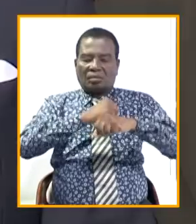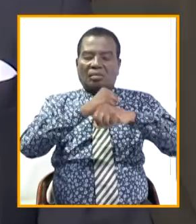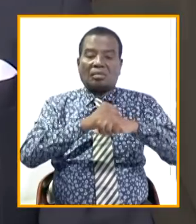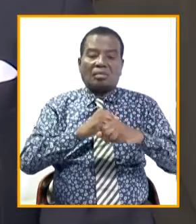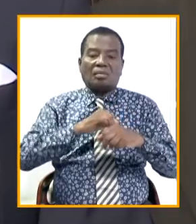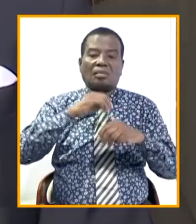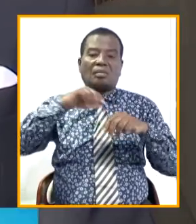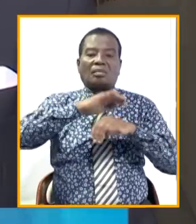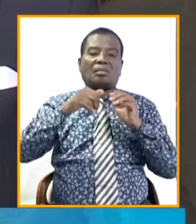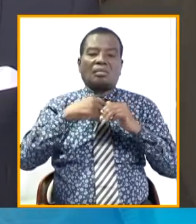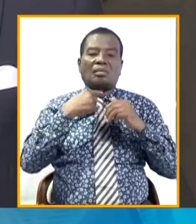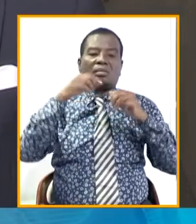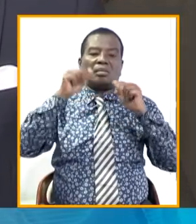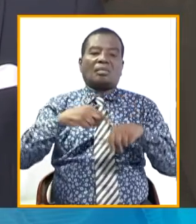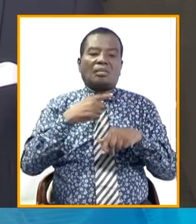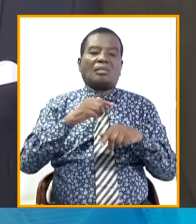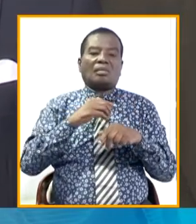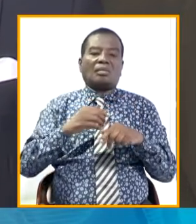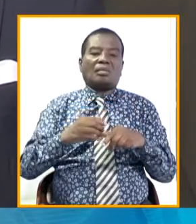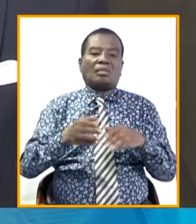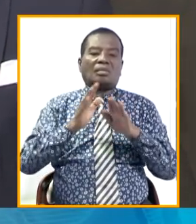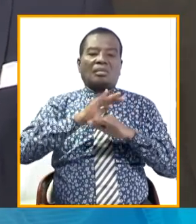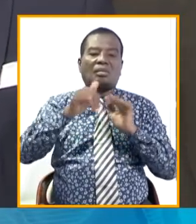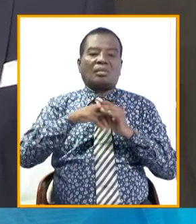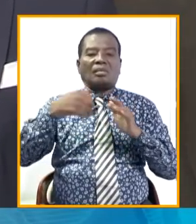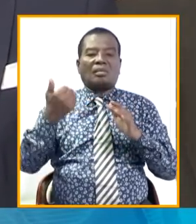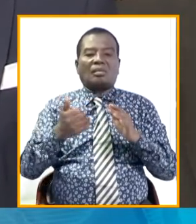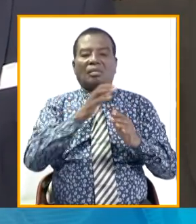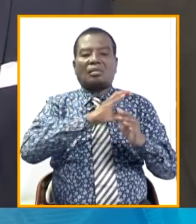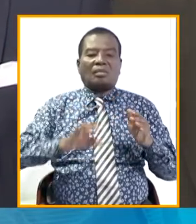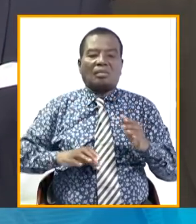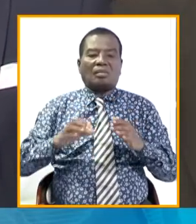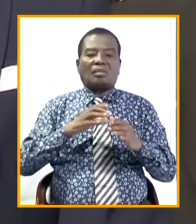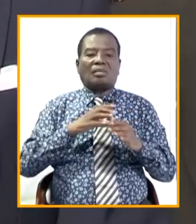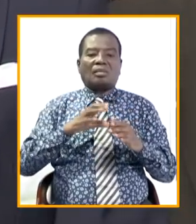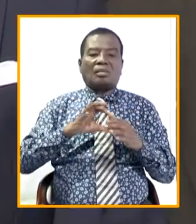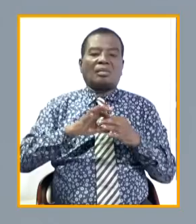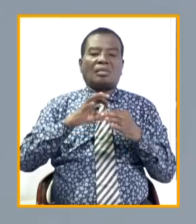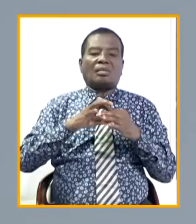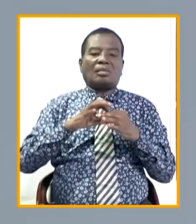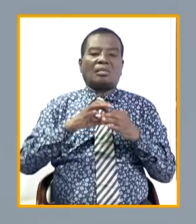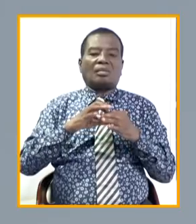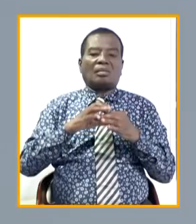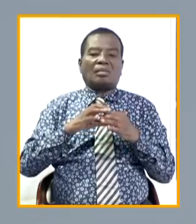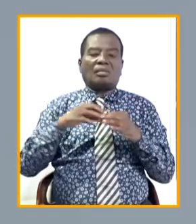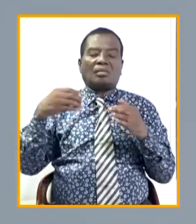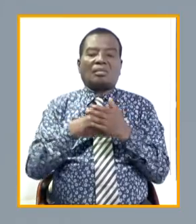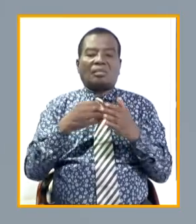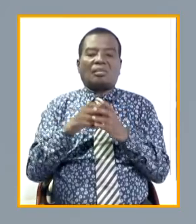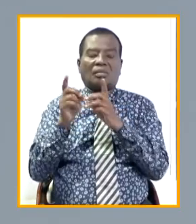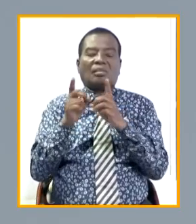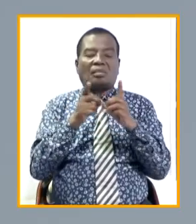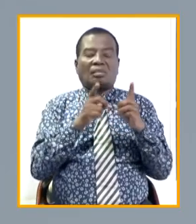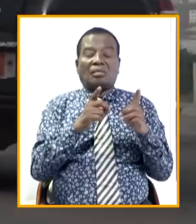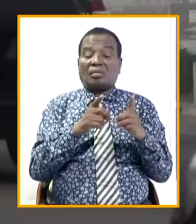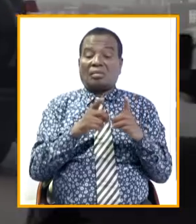Tout ce que je peux dire, c'est d'inciter les autres collectivités à emboîter le plan au Plateau puisque nous assurons la tutelle. Le nouveau dispositif